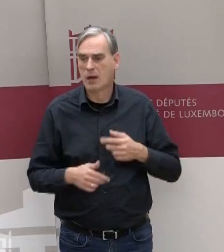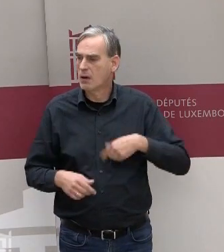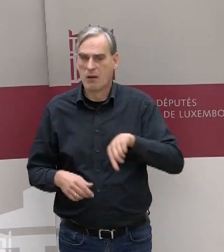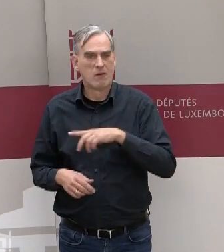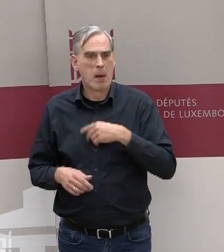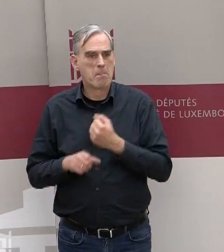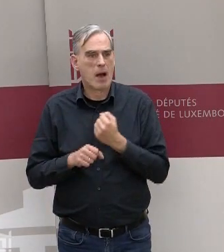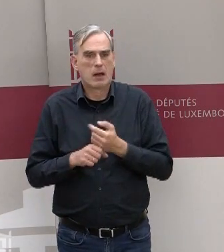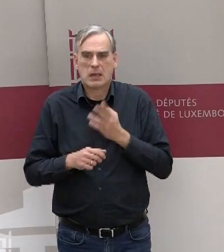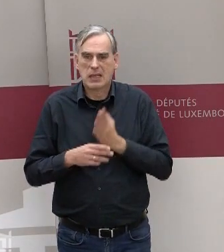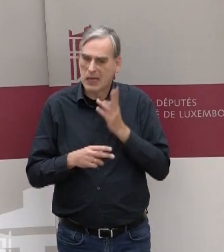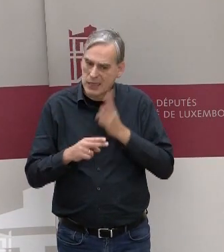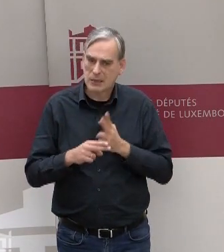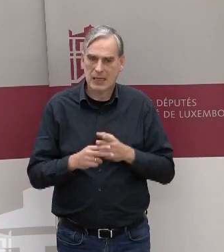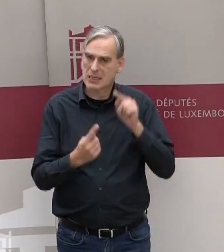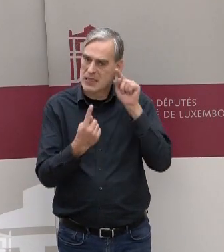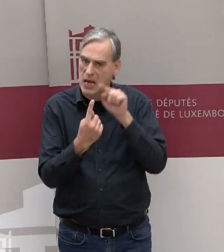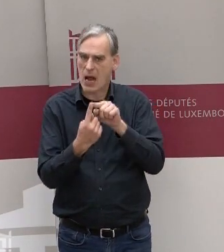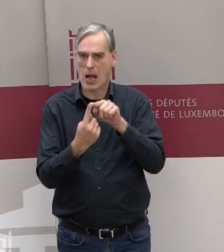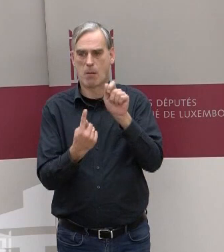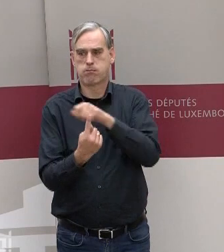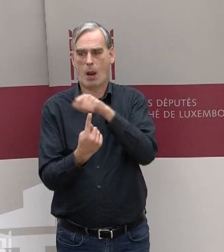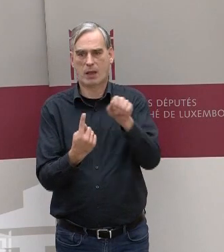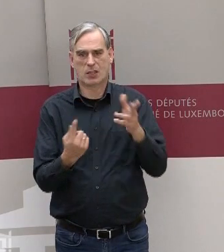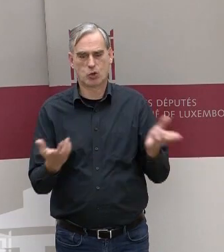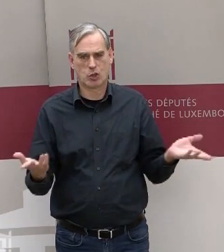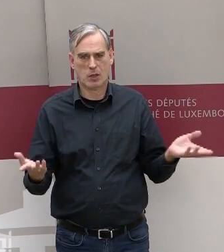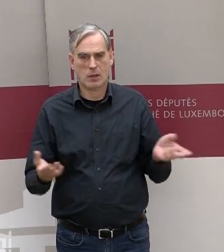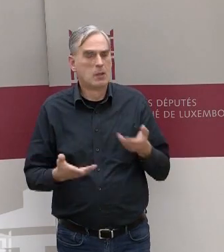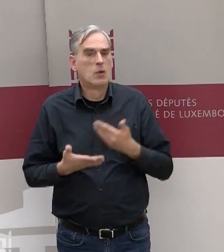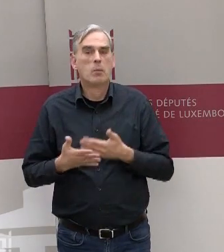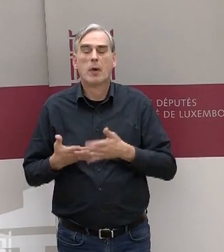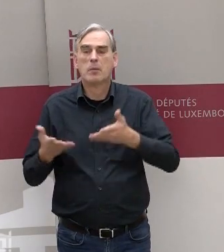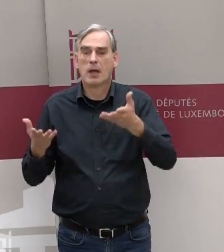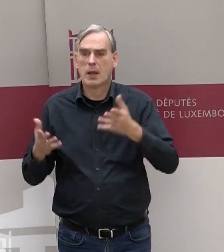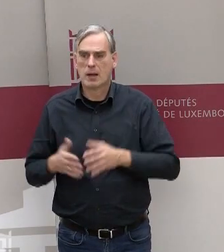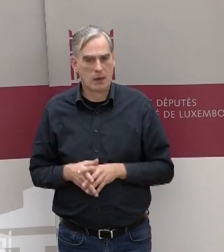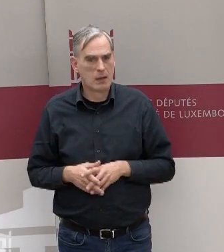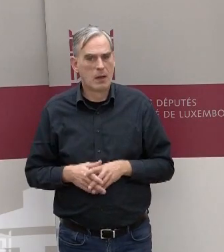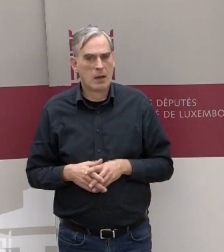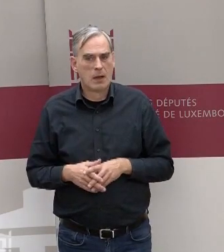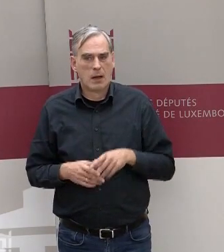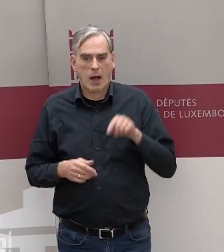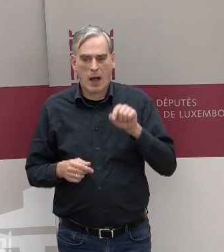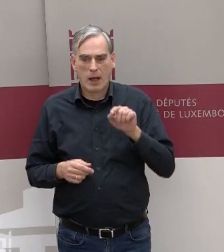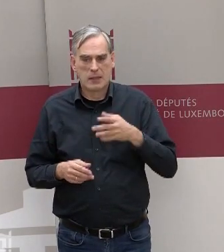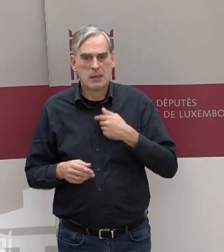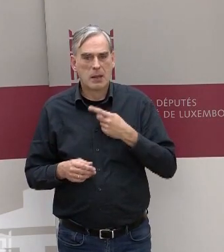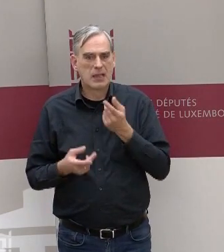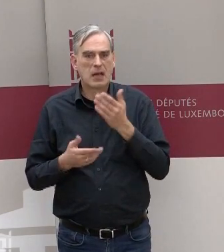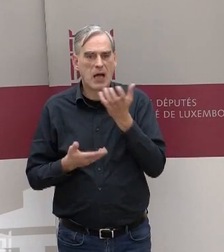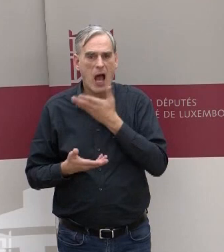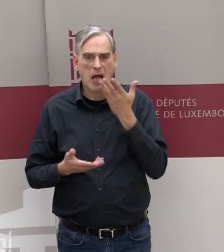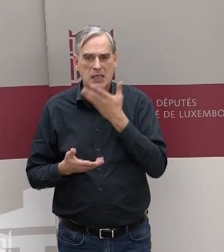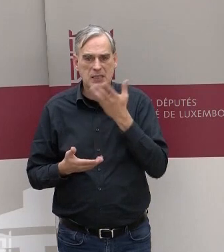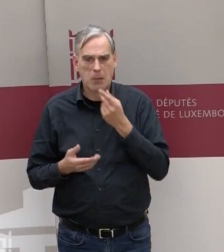Politik. Zum Beispiel durch den nicht ziblierten Gaspreisdeckel, von dem in einer Villa genauso profitiert